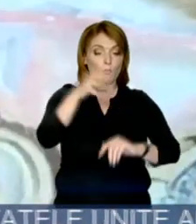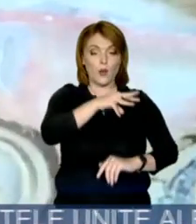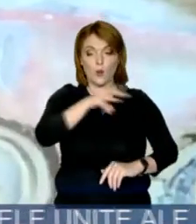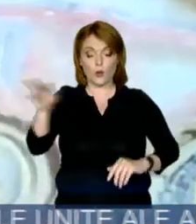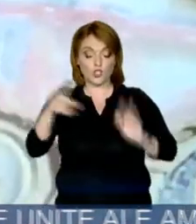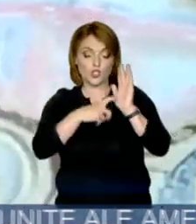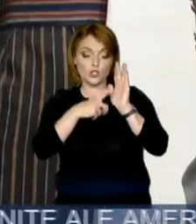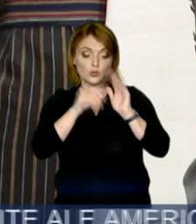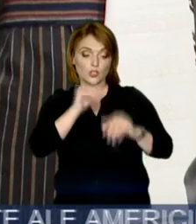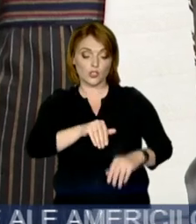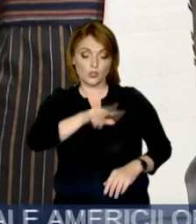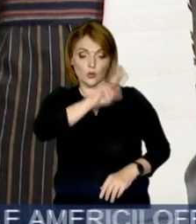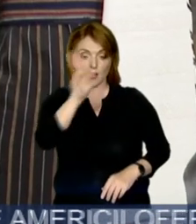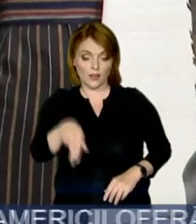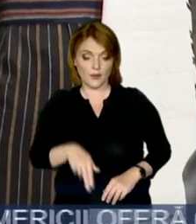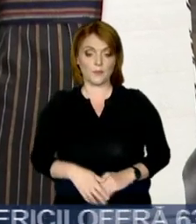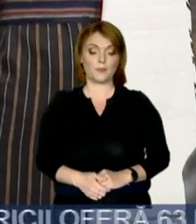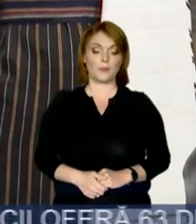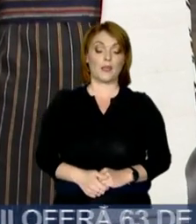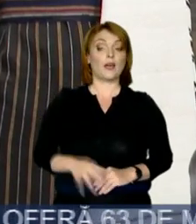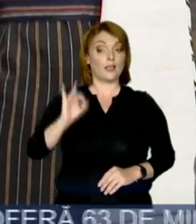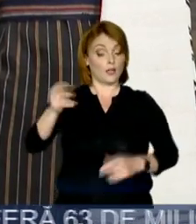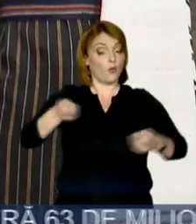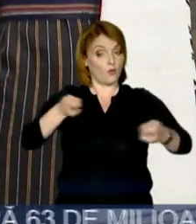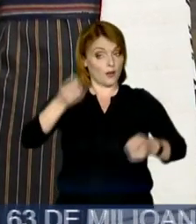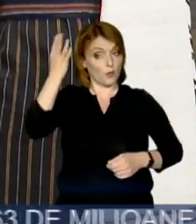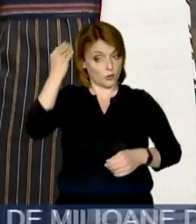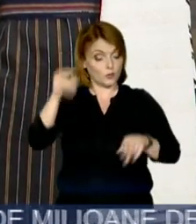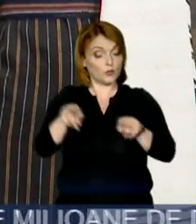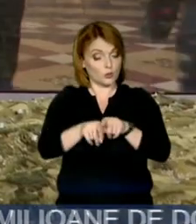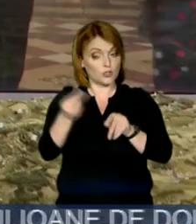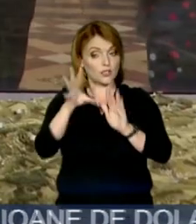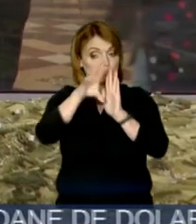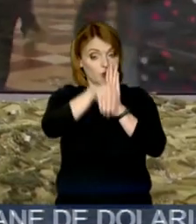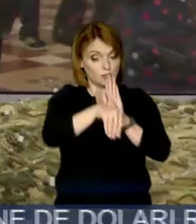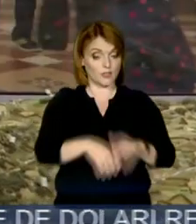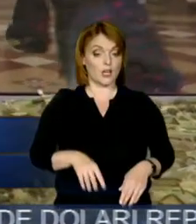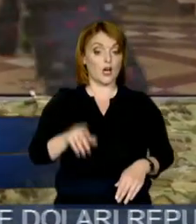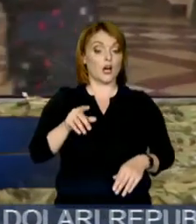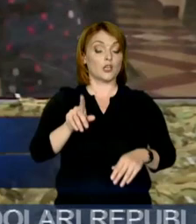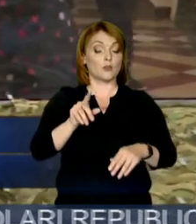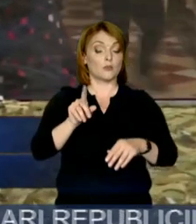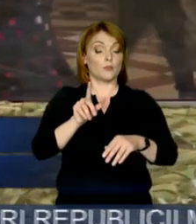$1.068.000. A venit și Guvernul Republicii Moldova cu o contribuție la această restaurare. Pentru